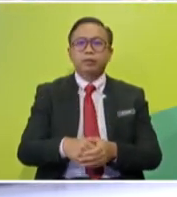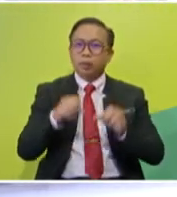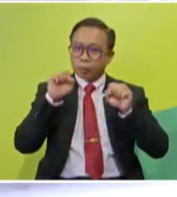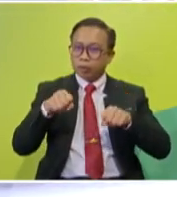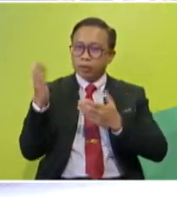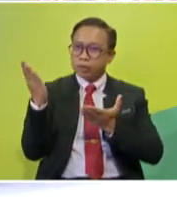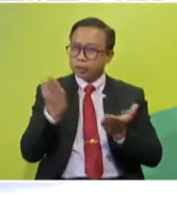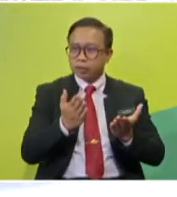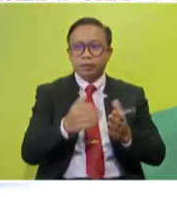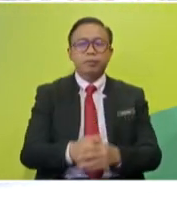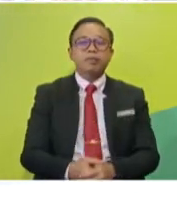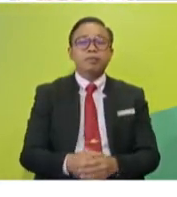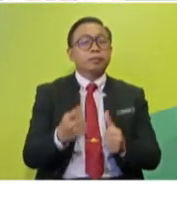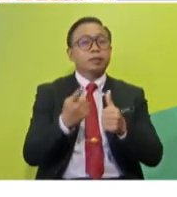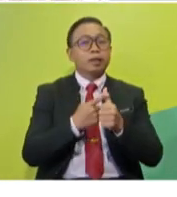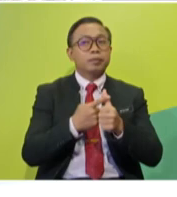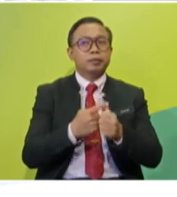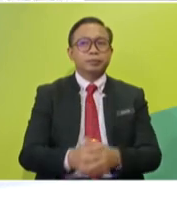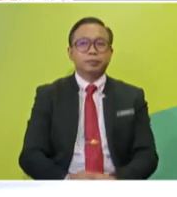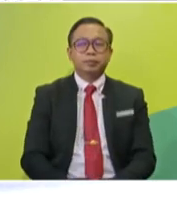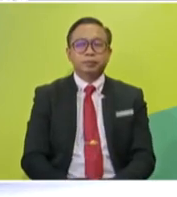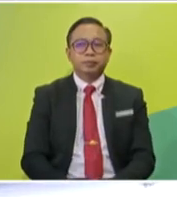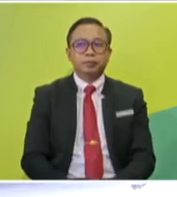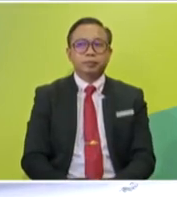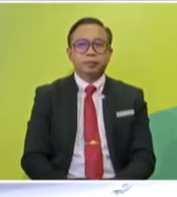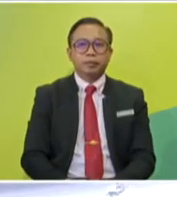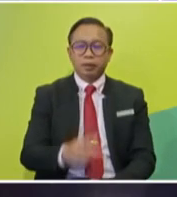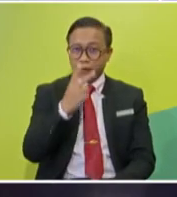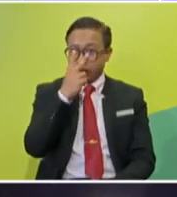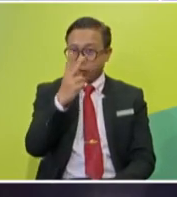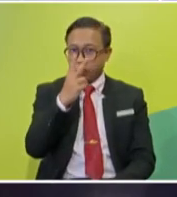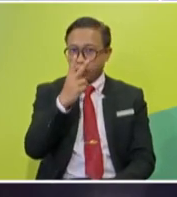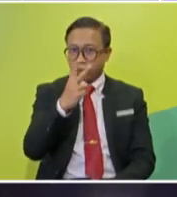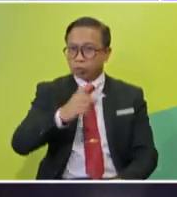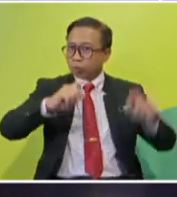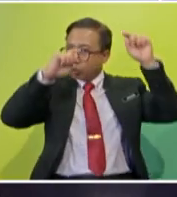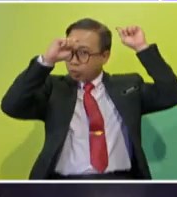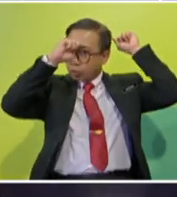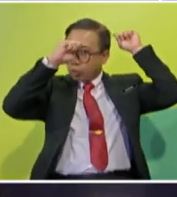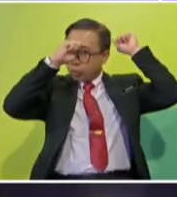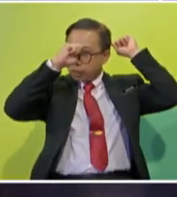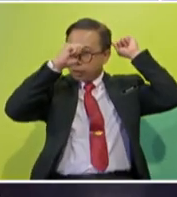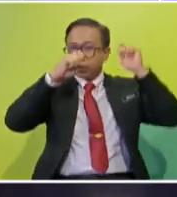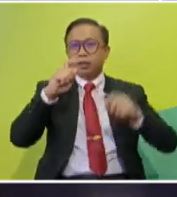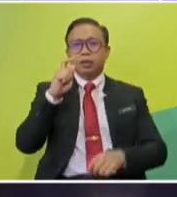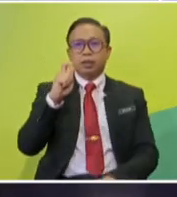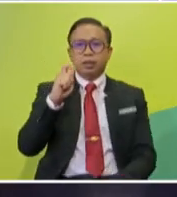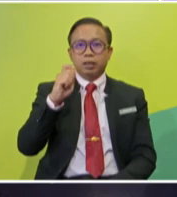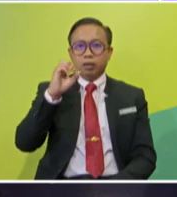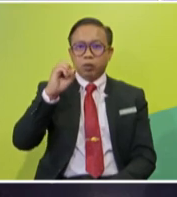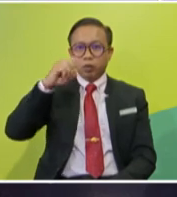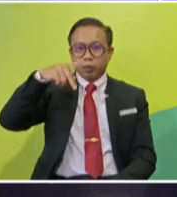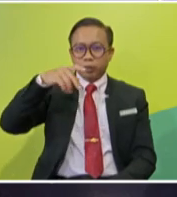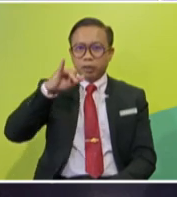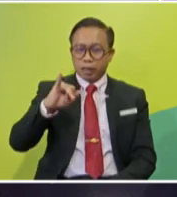kita lihat yang pertama sebut topi topi ah